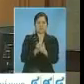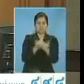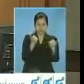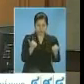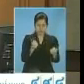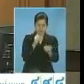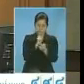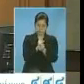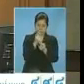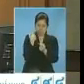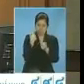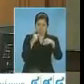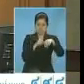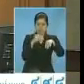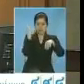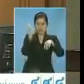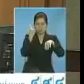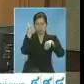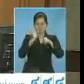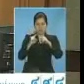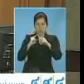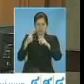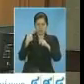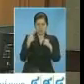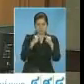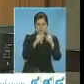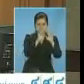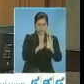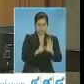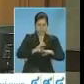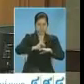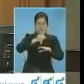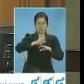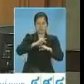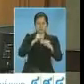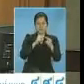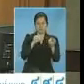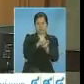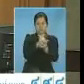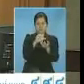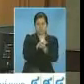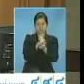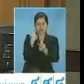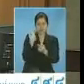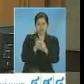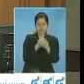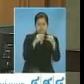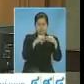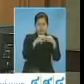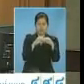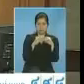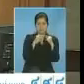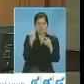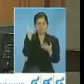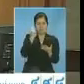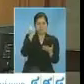ามีสถานที่ท่องเที่ยวเชิงธรรมชาติเชิงวัฒนธรรมอีกมากมายที่ไม่สามารถจะดึงดูดนักท่องเที่ยวได้เนื่องจากการ